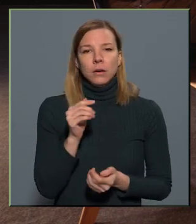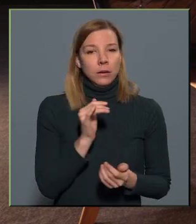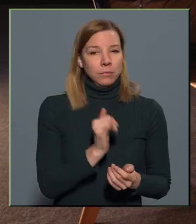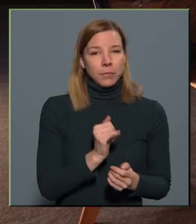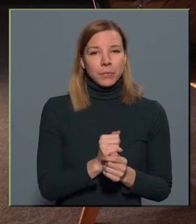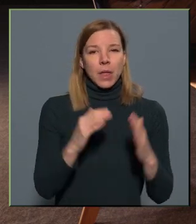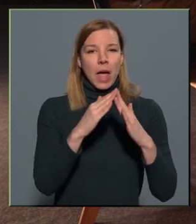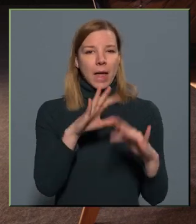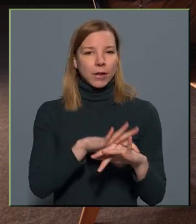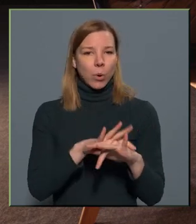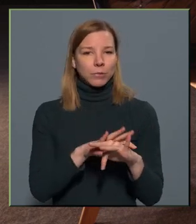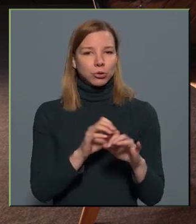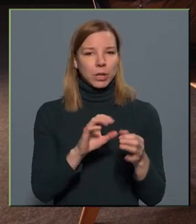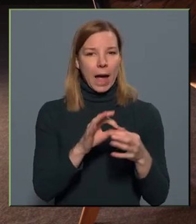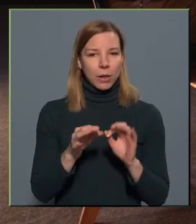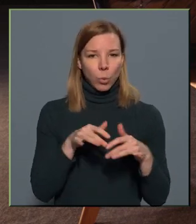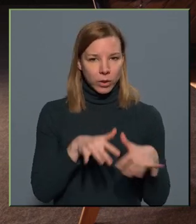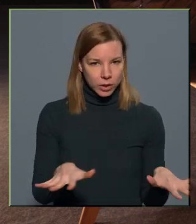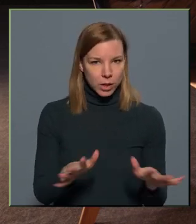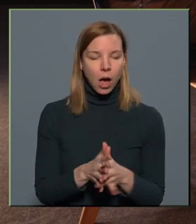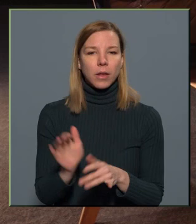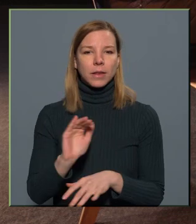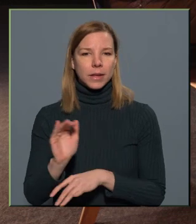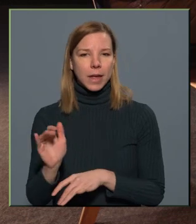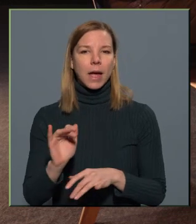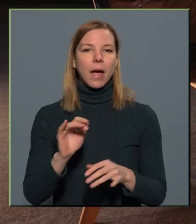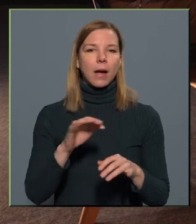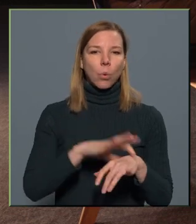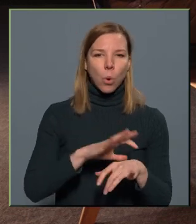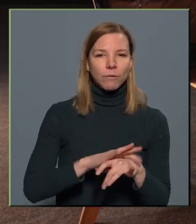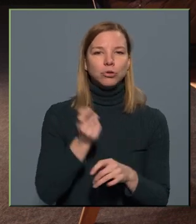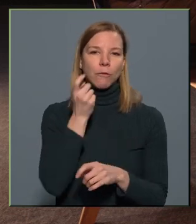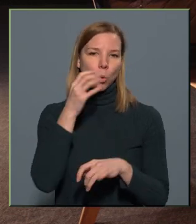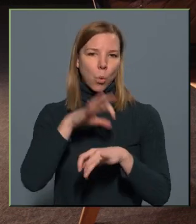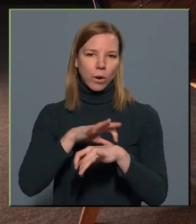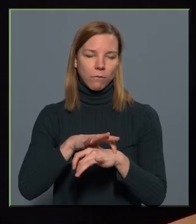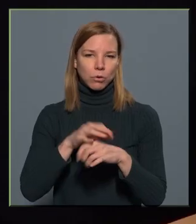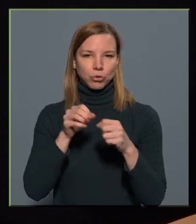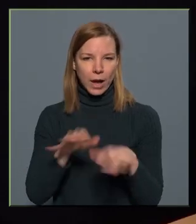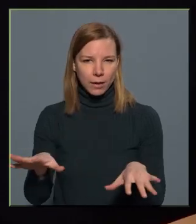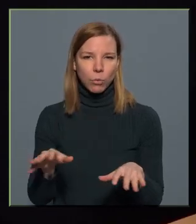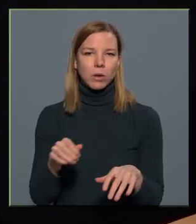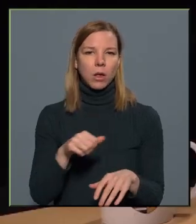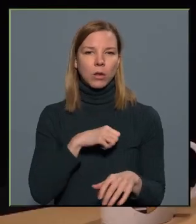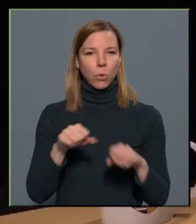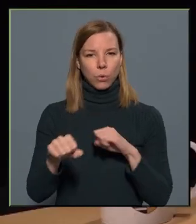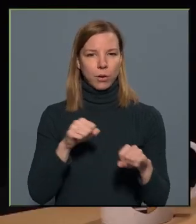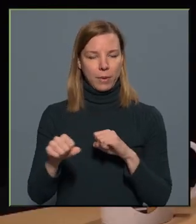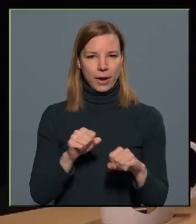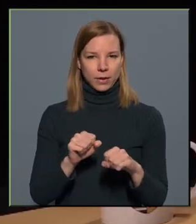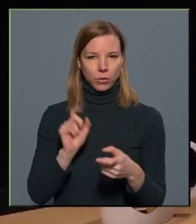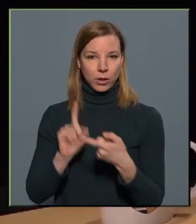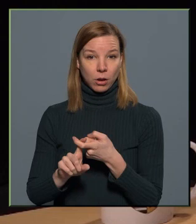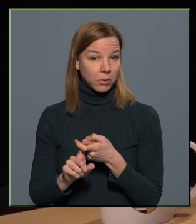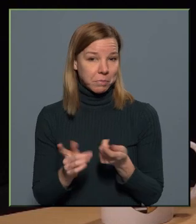orvosi hálózat, a gyermekorvosi hálózat, a fogorvosi hálózat az önkormányzati hatáskörbe tartozik, hogy állnak?